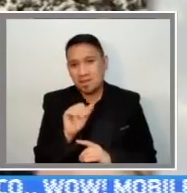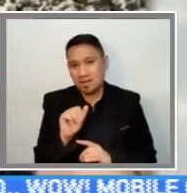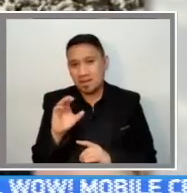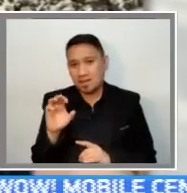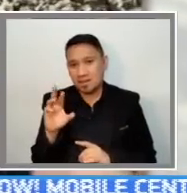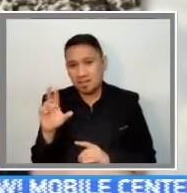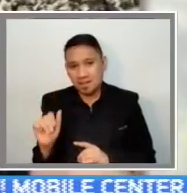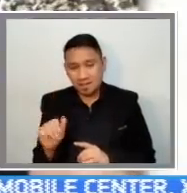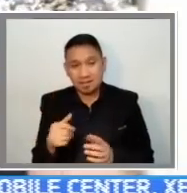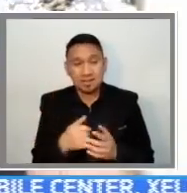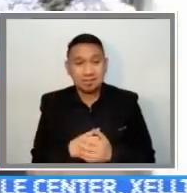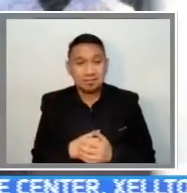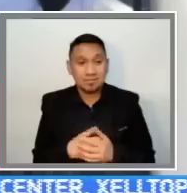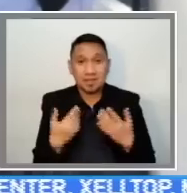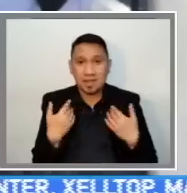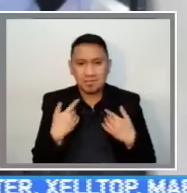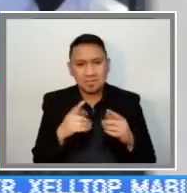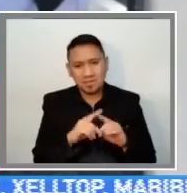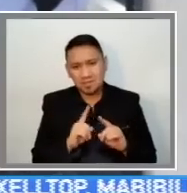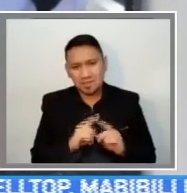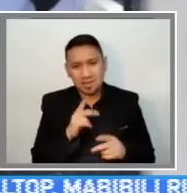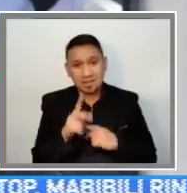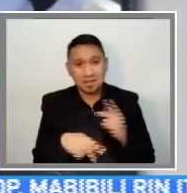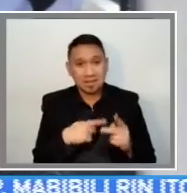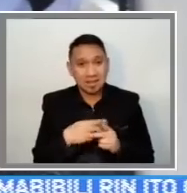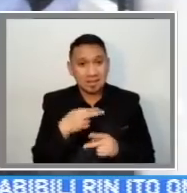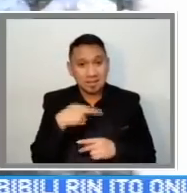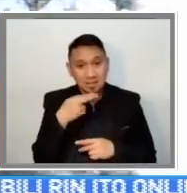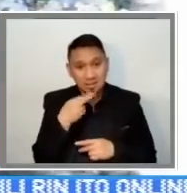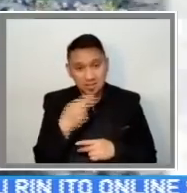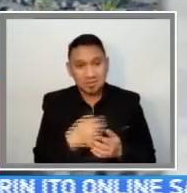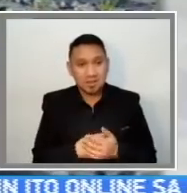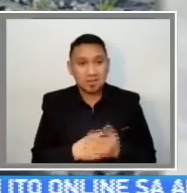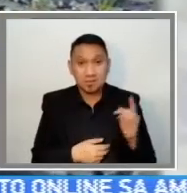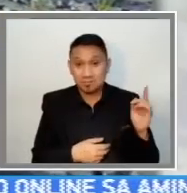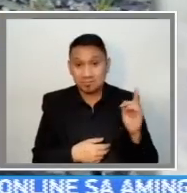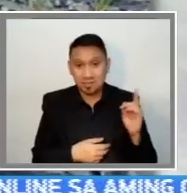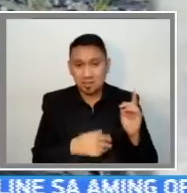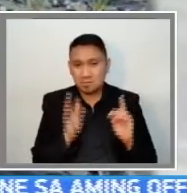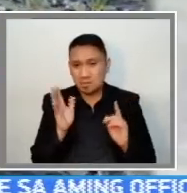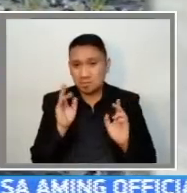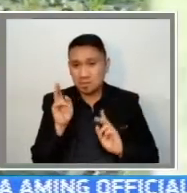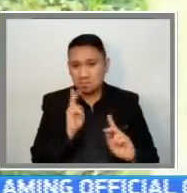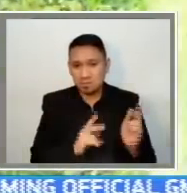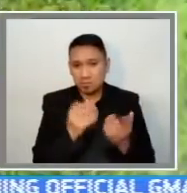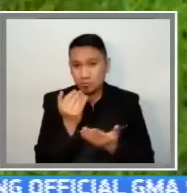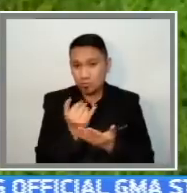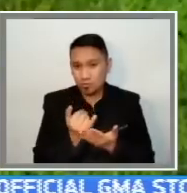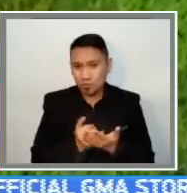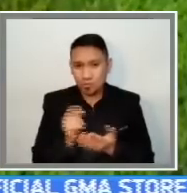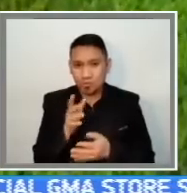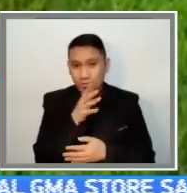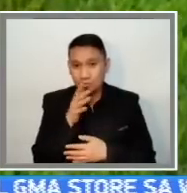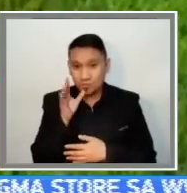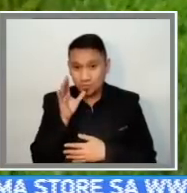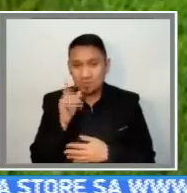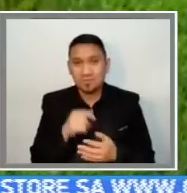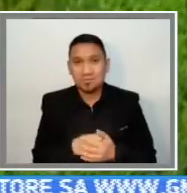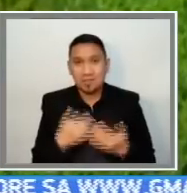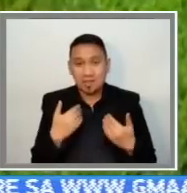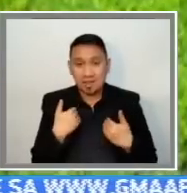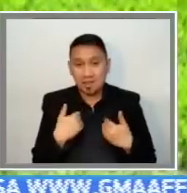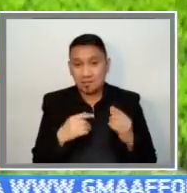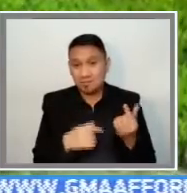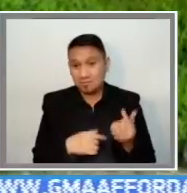pagsanhan variety at purple rice, nagawang iguhit na 50 individual ang Philay sa palayan. Meron ding heart sa ibaba ng